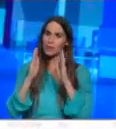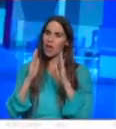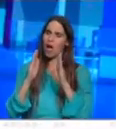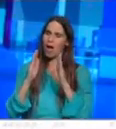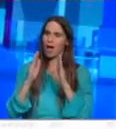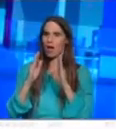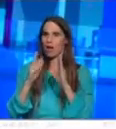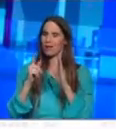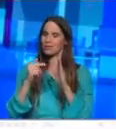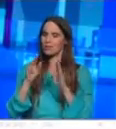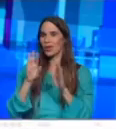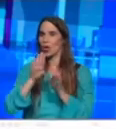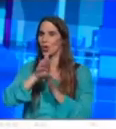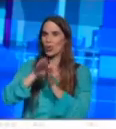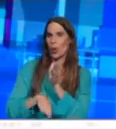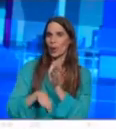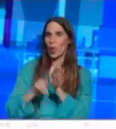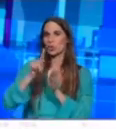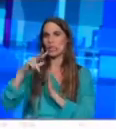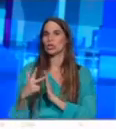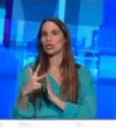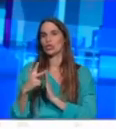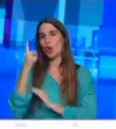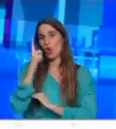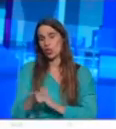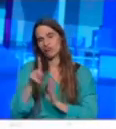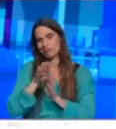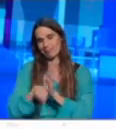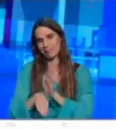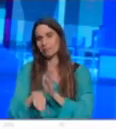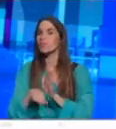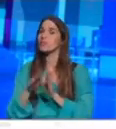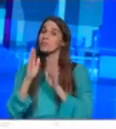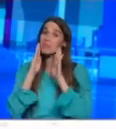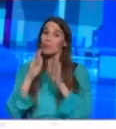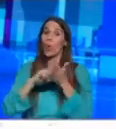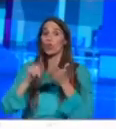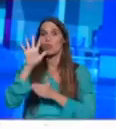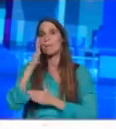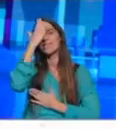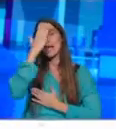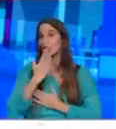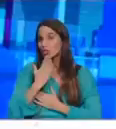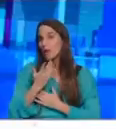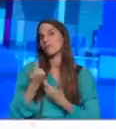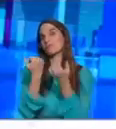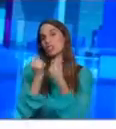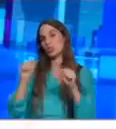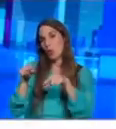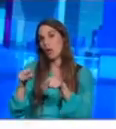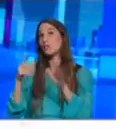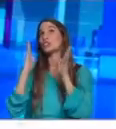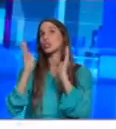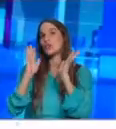לו שליש מהעונש, וכנראה שבחודש מאי, בעזרת השם, הוא ישוחרר, וסוף